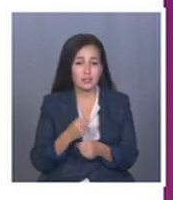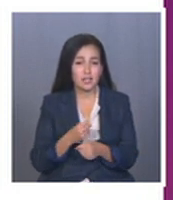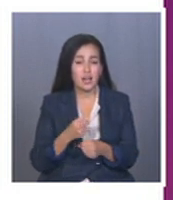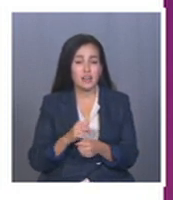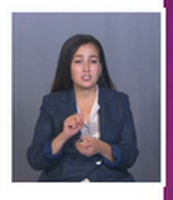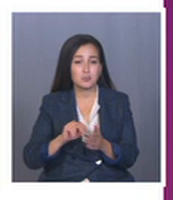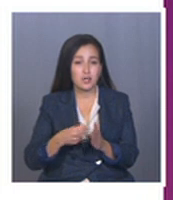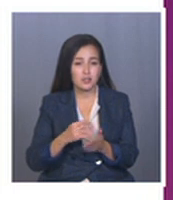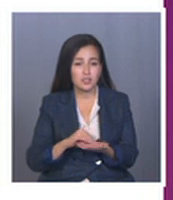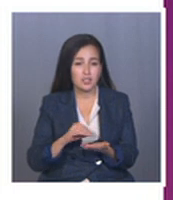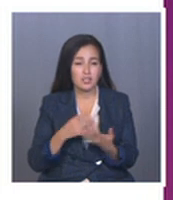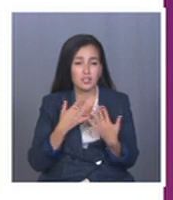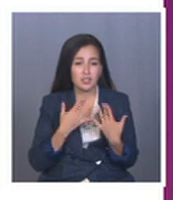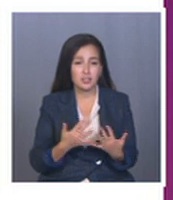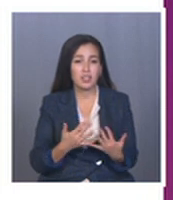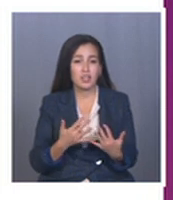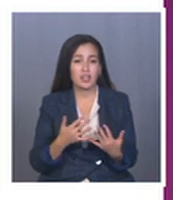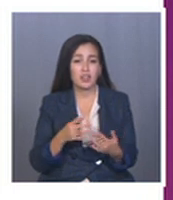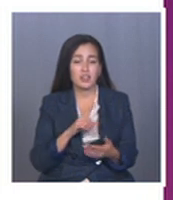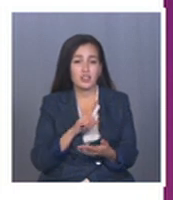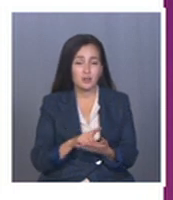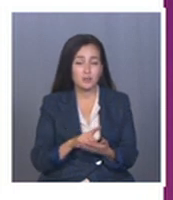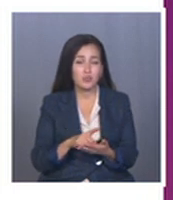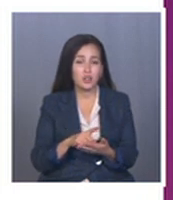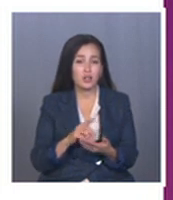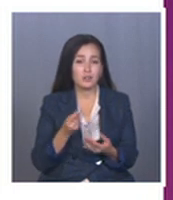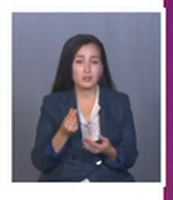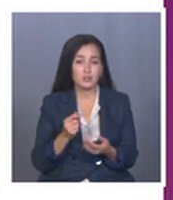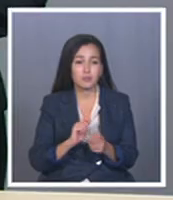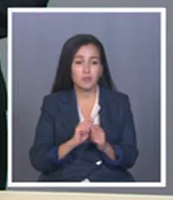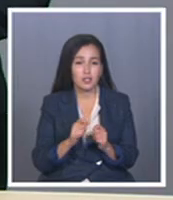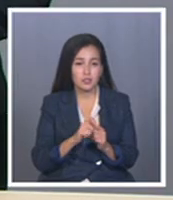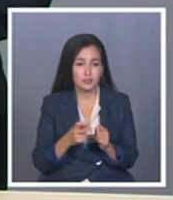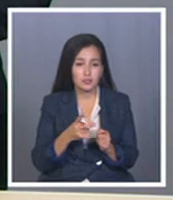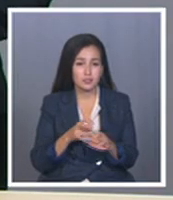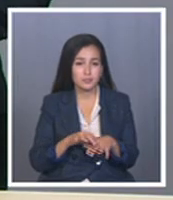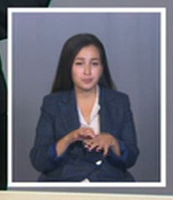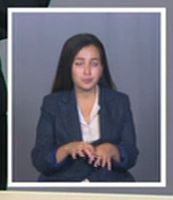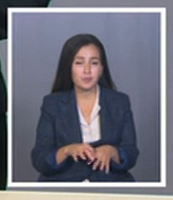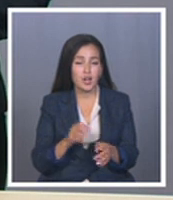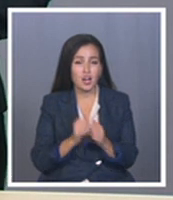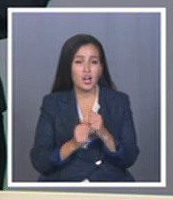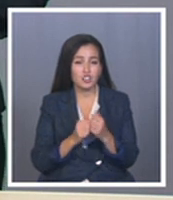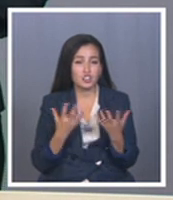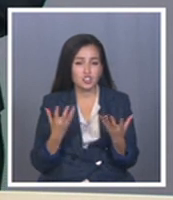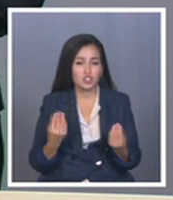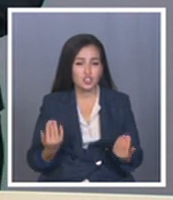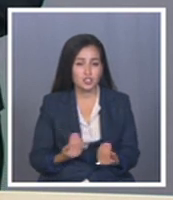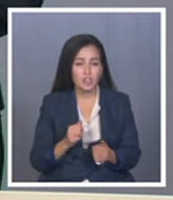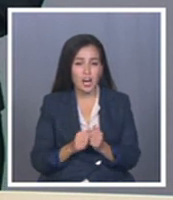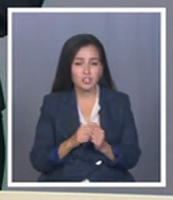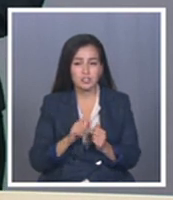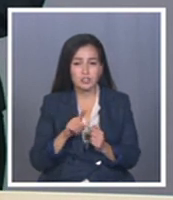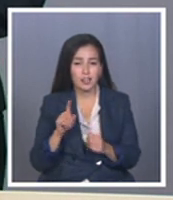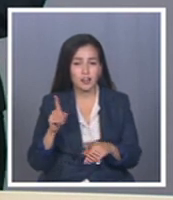предъявить требования, производить платеж. Молодцы, все правильно. В повседневной жизни каждому из нас